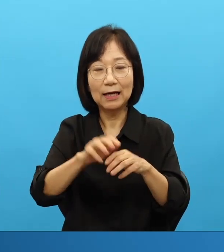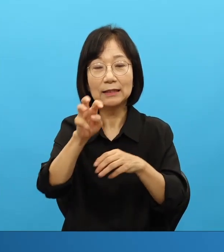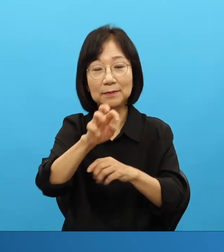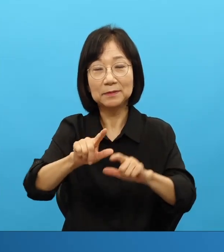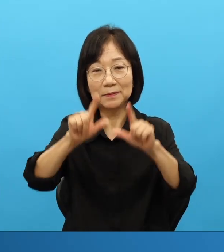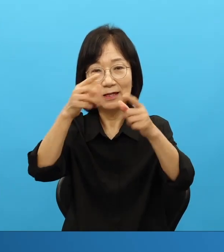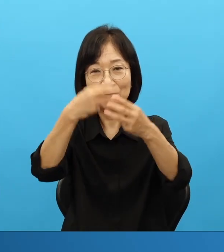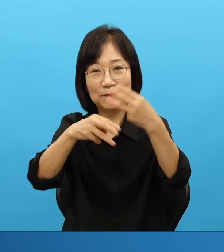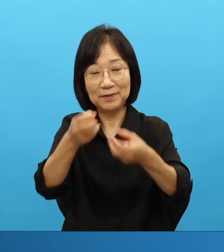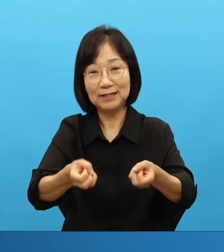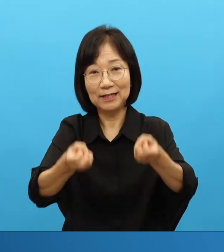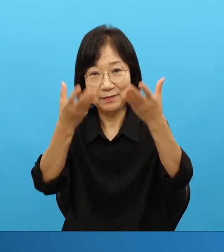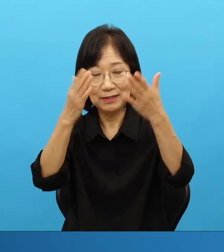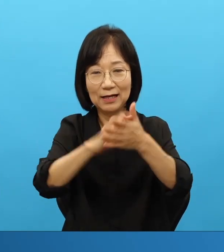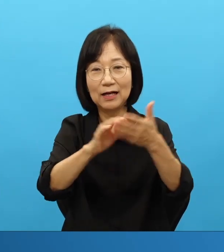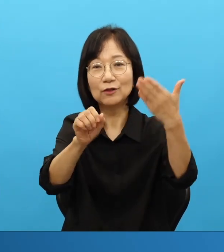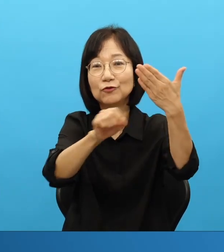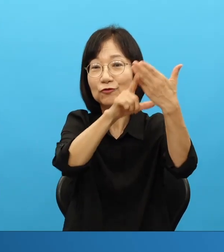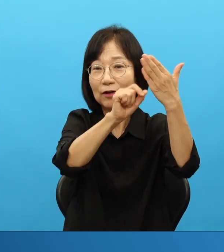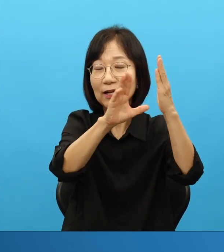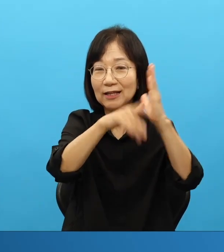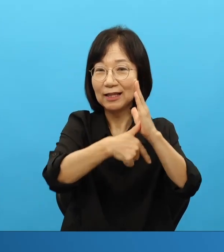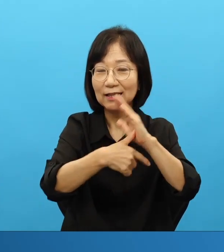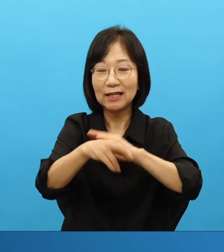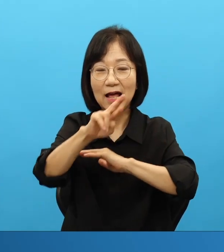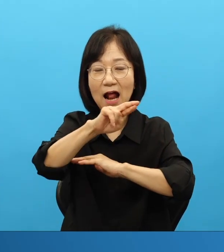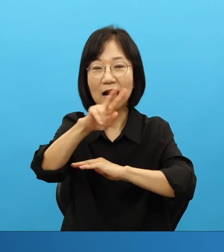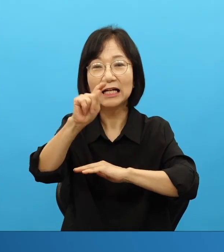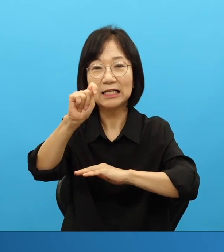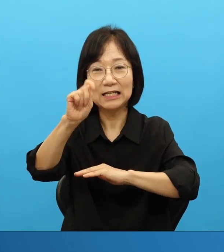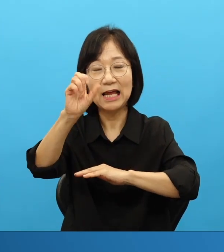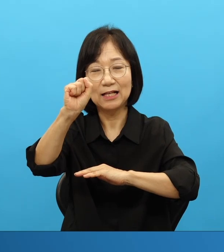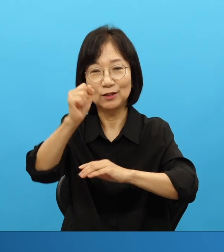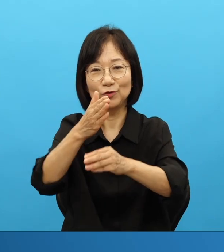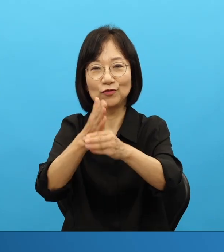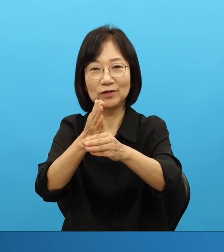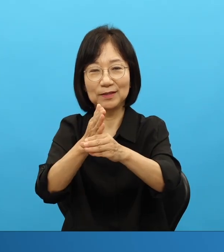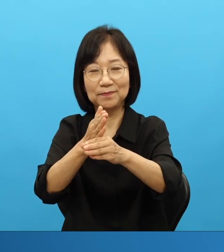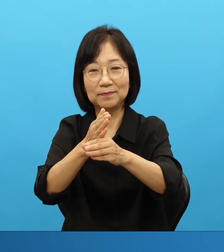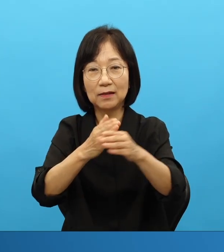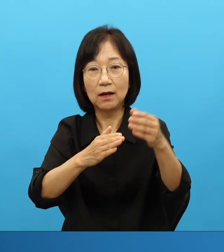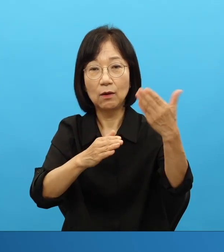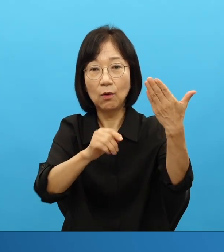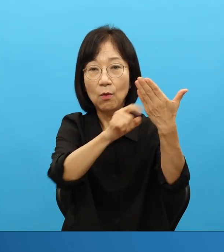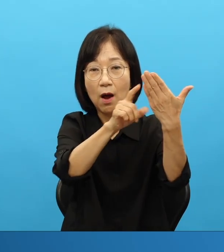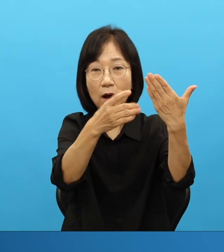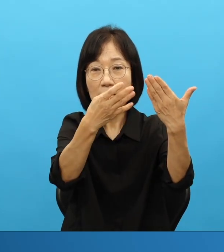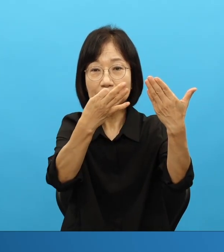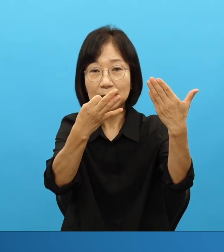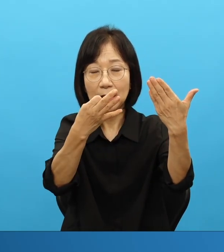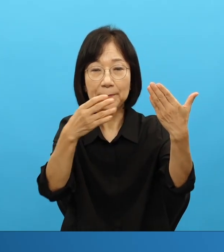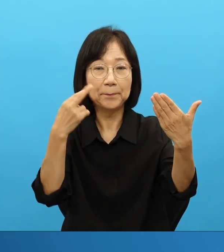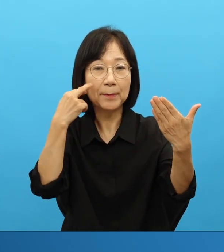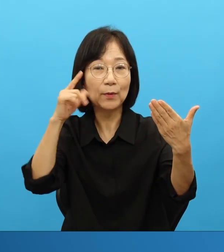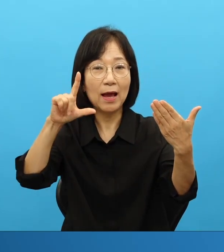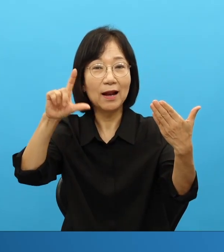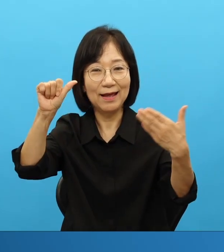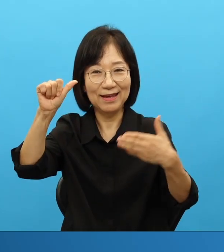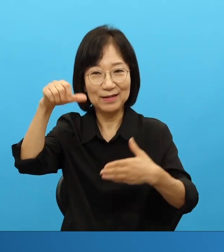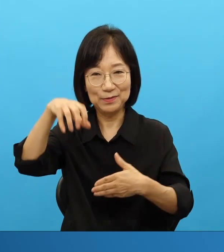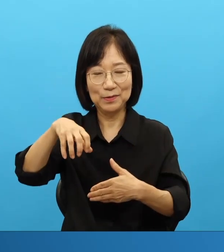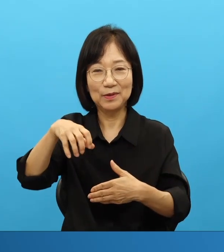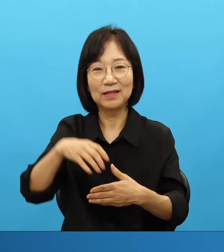9월엔 7일은 RTS를 중심으로 토요 핵심 예배를 드리며 14일은 LA지회를 중심으로 현지 생방송으로